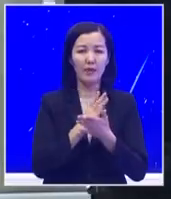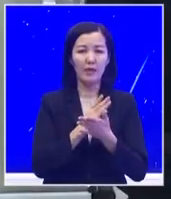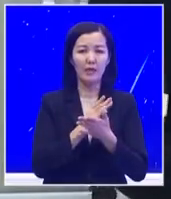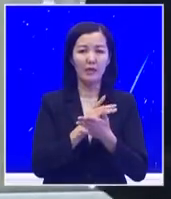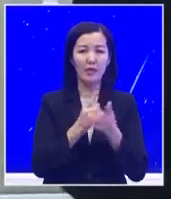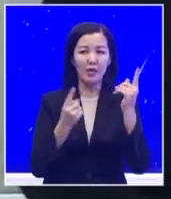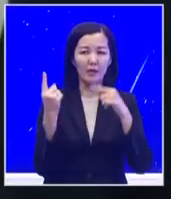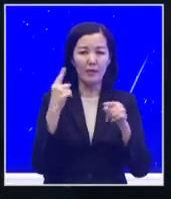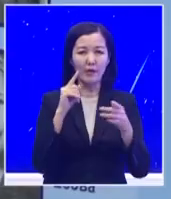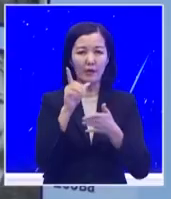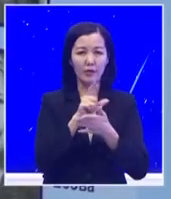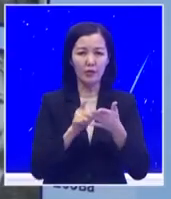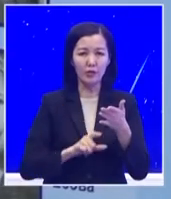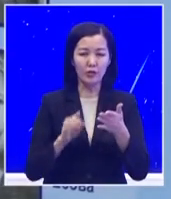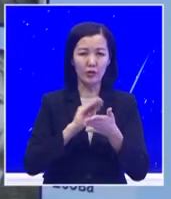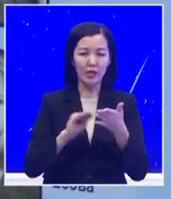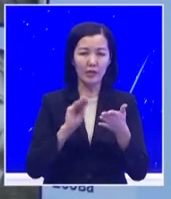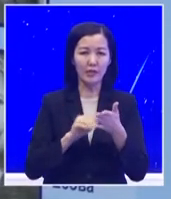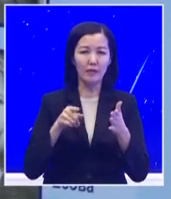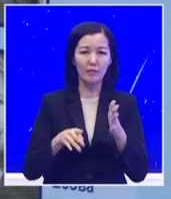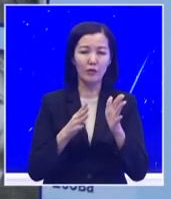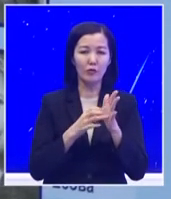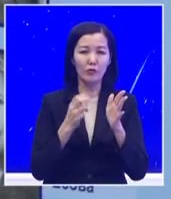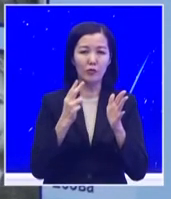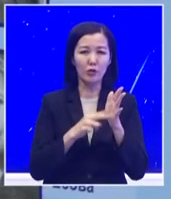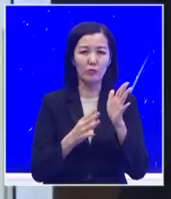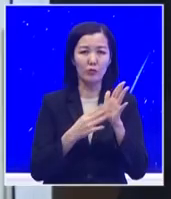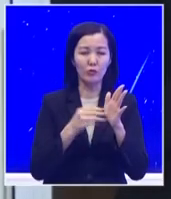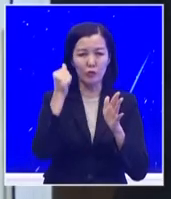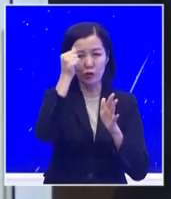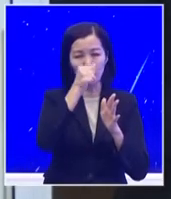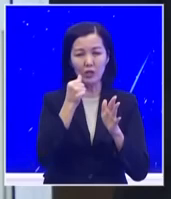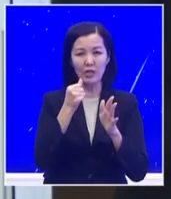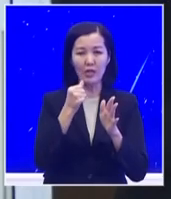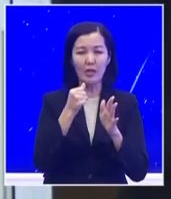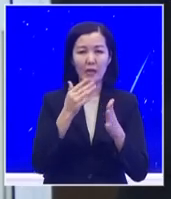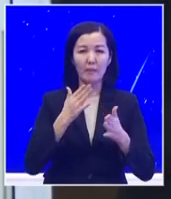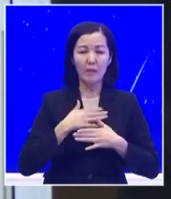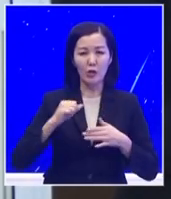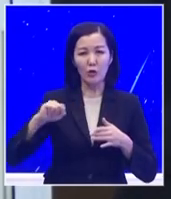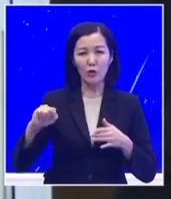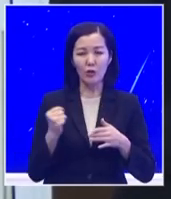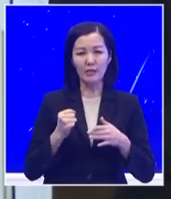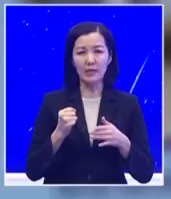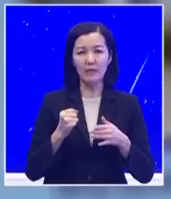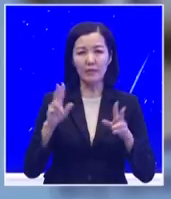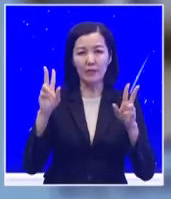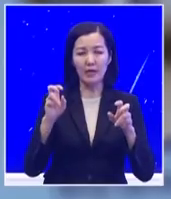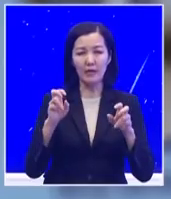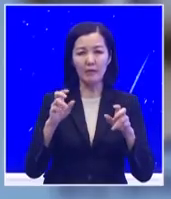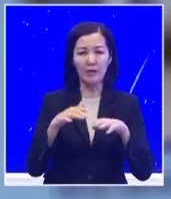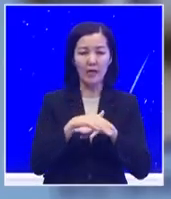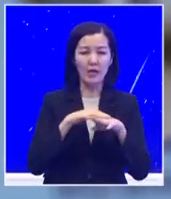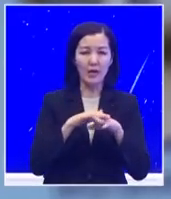өндірістік тақырыпта тұңғыш қалам тербет. Оның 1979 жылы жарық көрген «Менің құрдастарым» жинағы халқымыз сүйіп